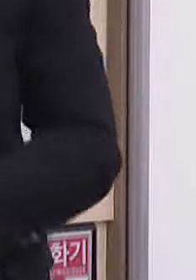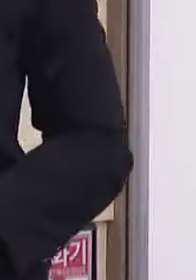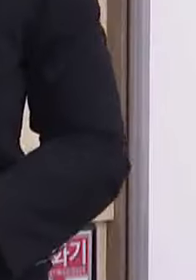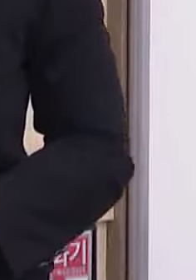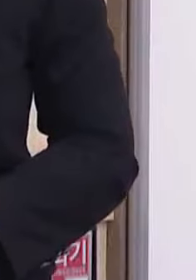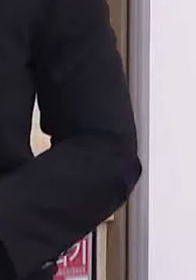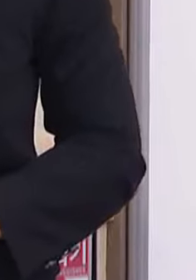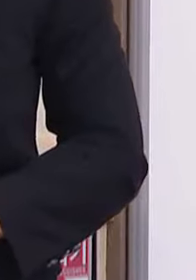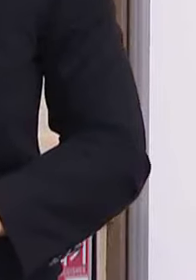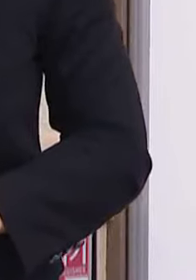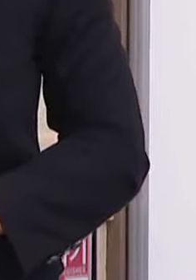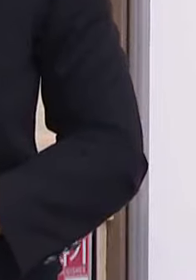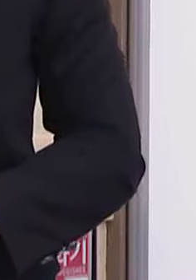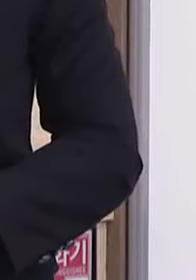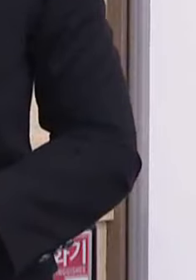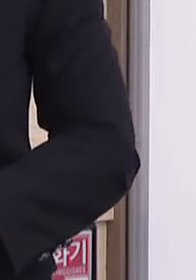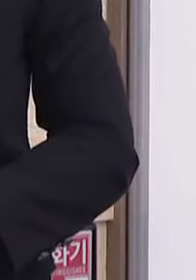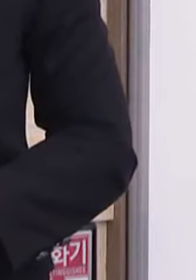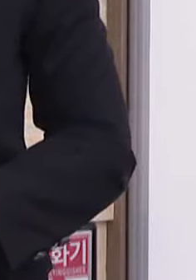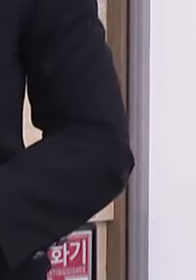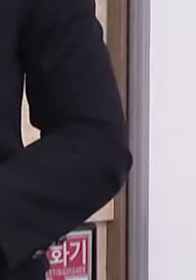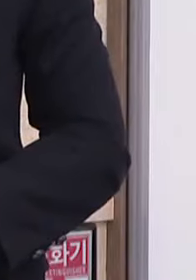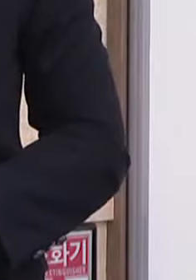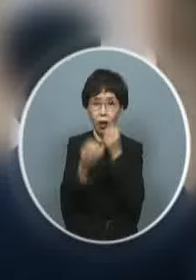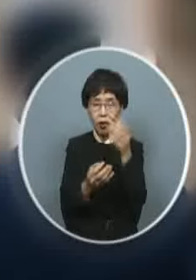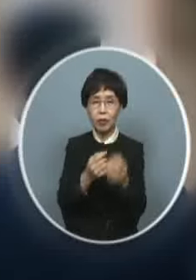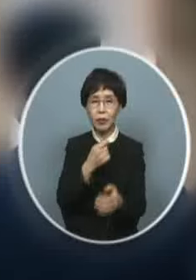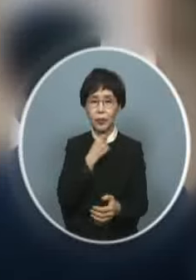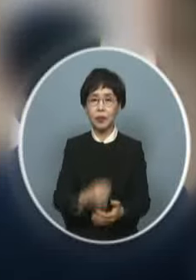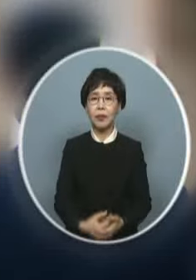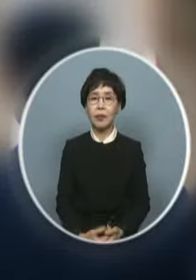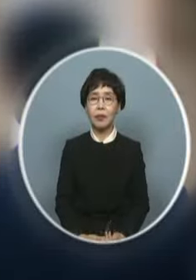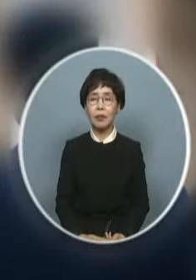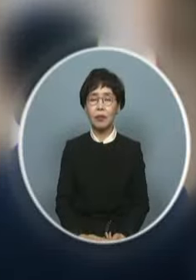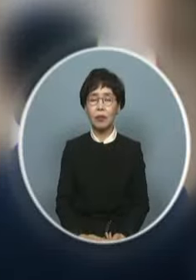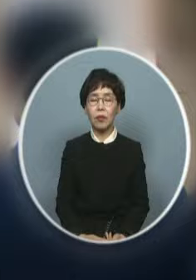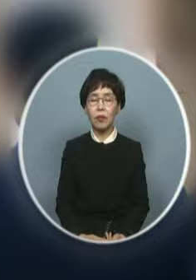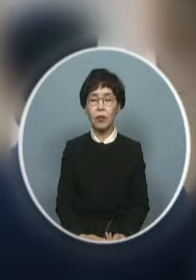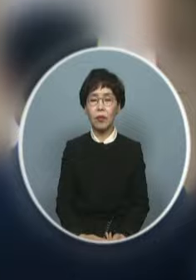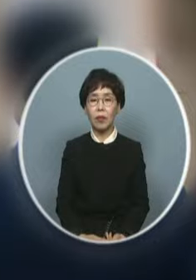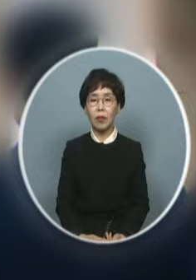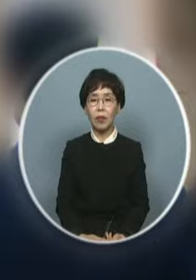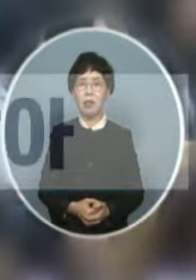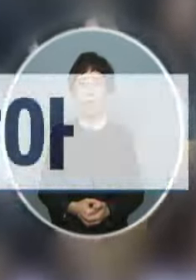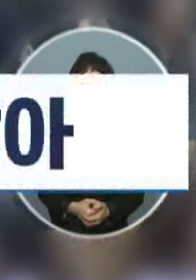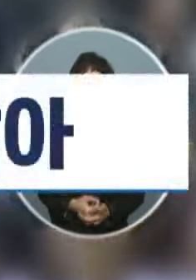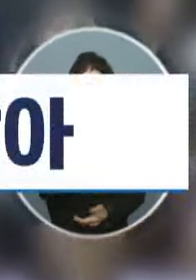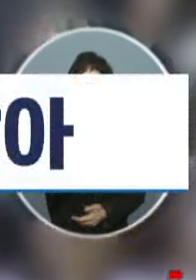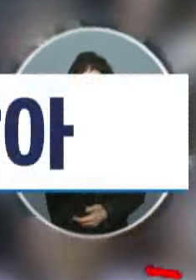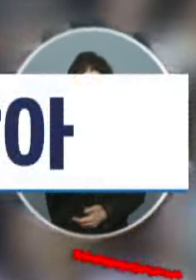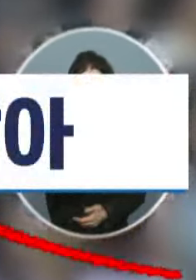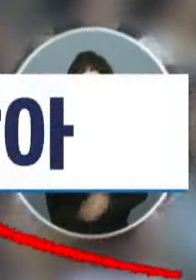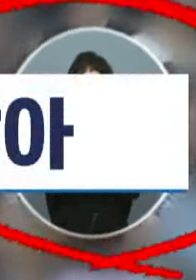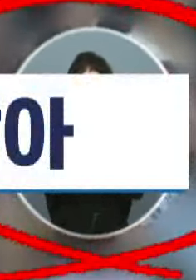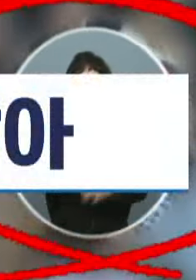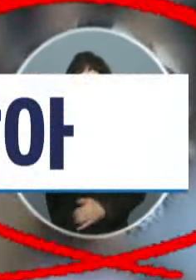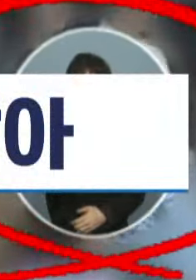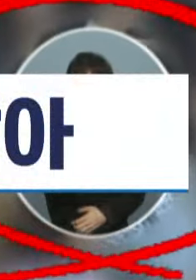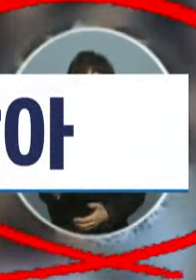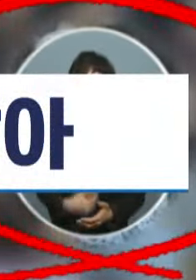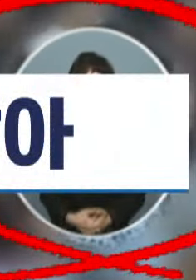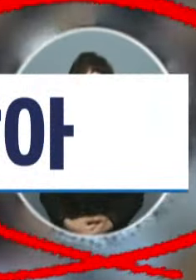수어 통역이 제공된다 하더라도 청각장애인들은 또 다른 벽을 마주합니다. 통역 화면의 크기가 너무